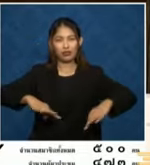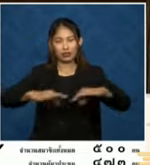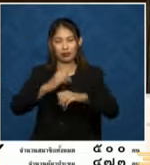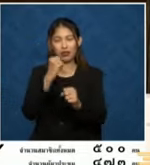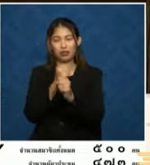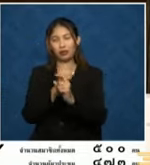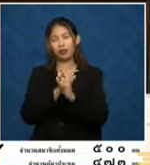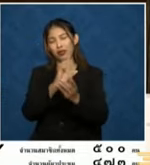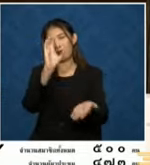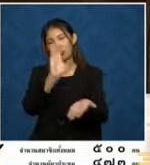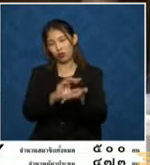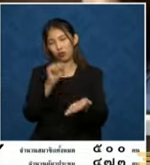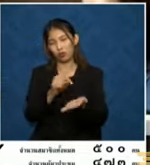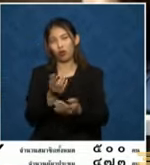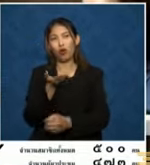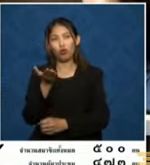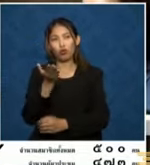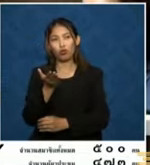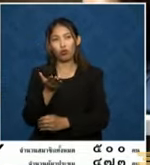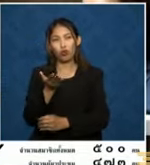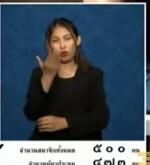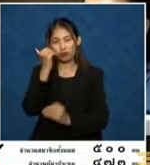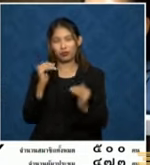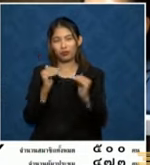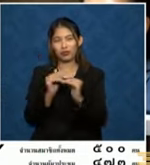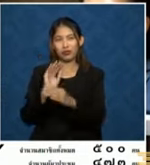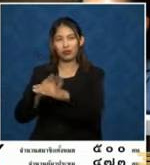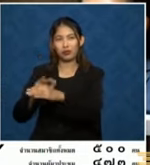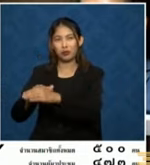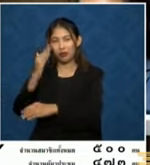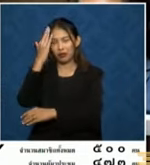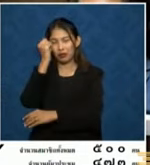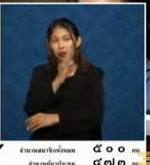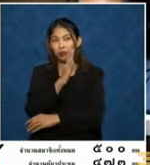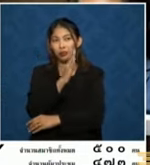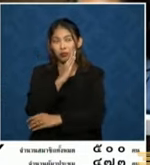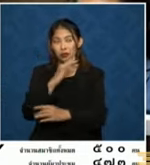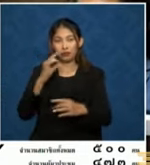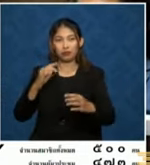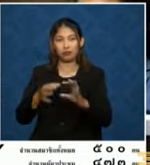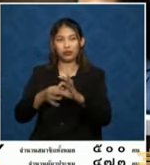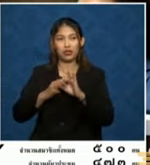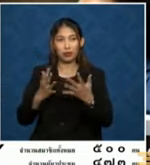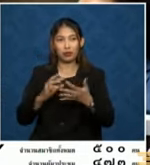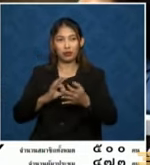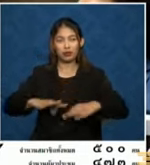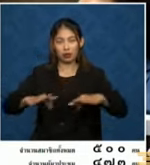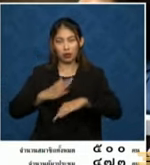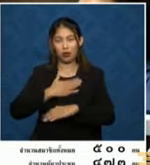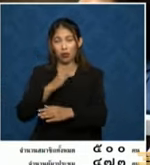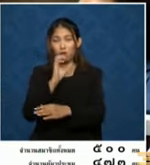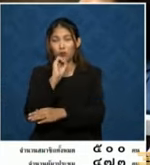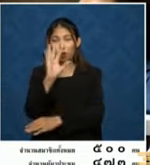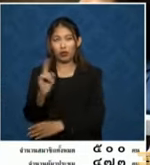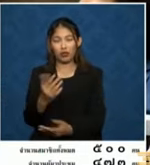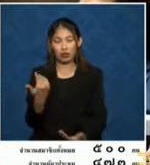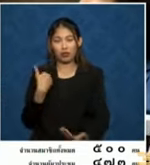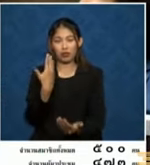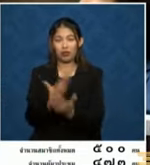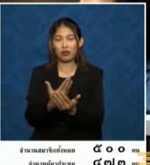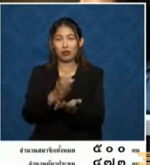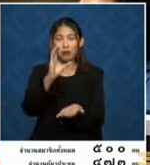ายเป็นเรื่องงบประมาณนะครับ ก็ต้องขอใช้สิทธิ์พาดพิงนะครับถ้าท่านประธานบอกว่าไม่เชื่อมโยงกับงบประมาณถ้าท่านประธานฟังผมที่ผ่านมาเนี่ยผมก็พยายามจะใช้เห็นว่ามีการตั้งงบประมาณไว้